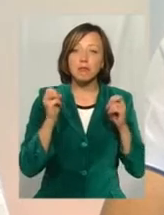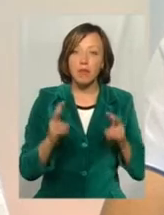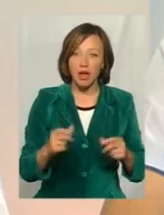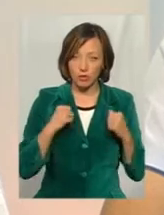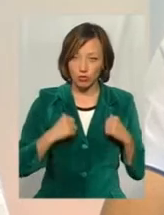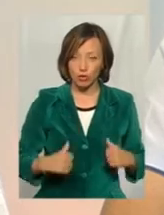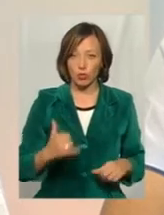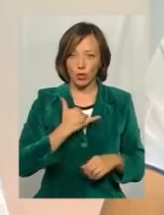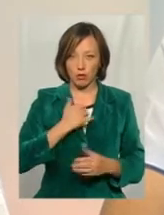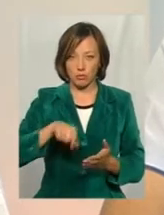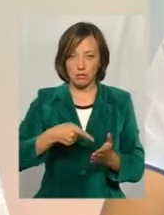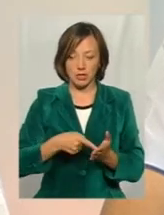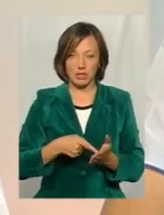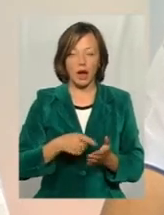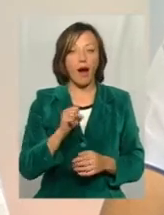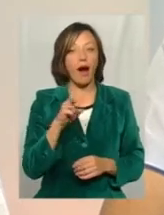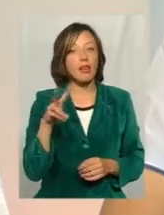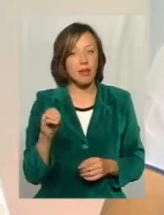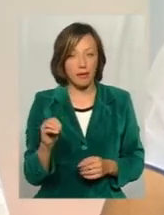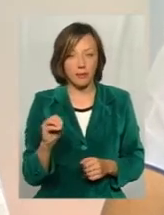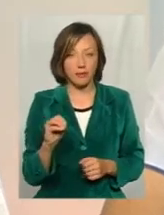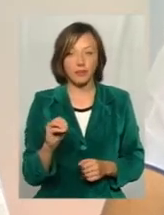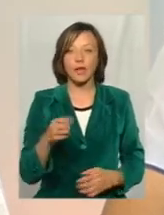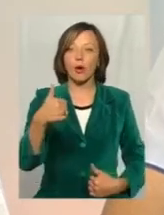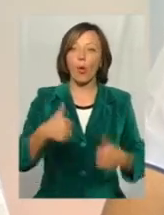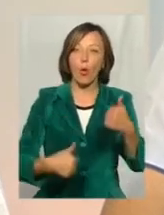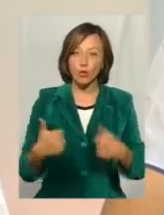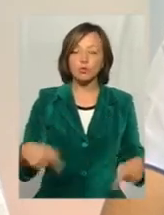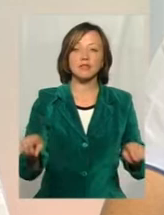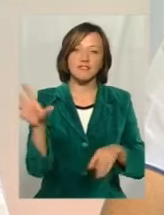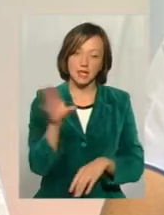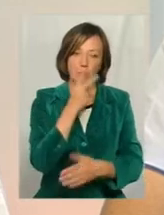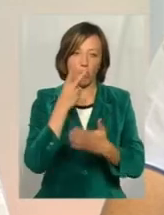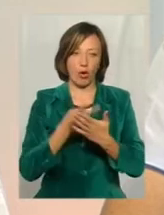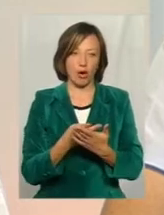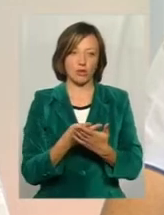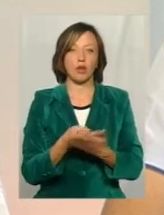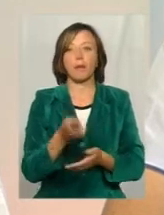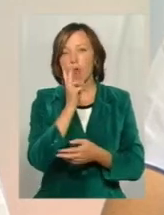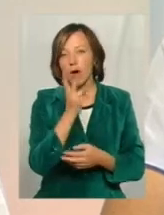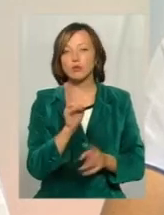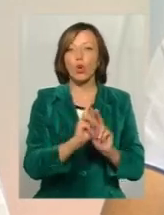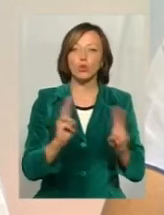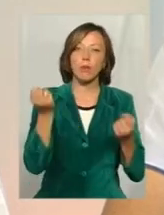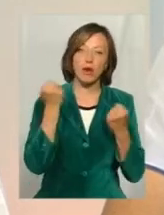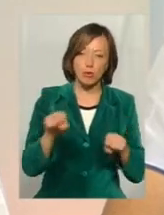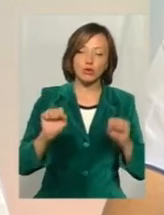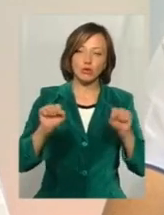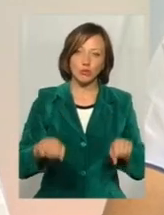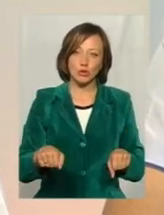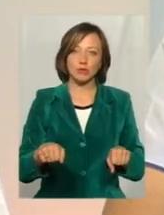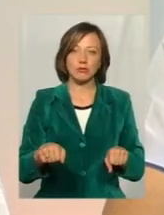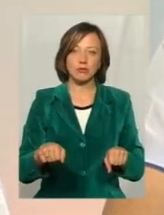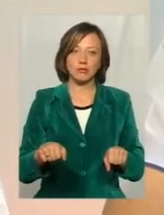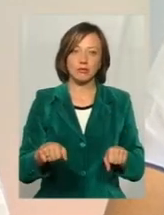нашому обласному центрі. Але конкурс все покаже. Ми побачимо, хто переможець, і тоді ми вже зможемо з вами.